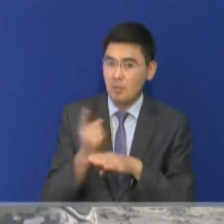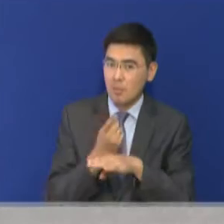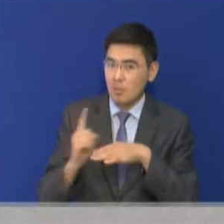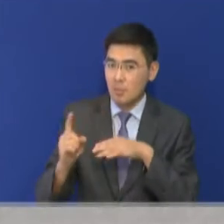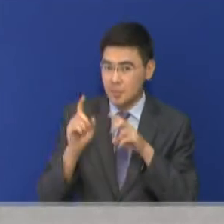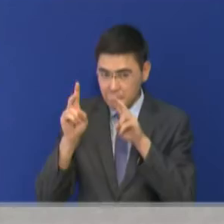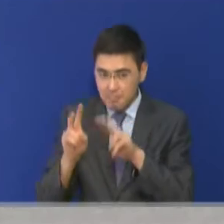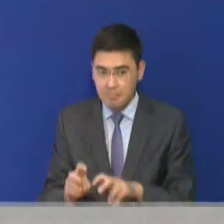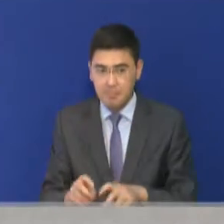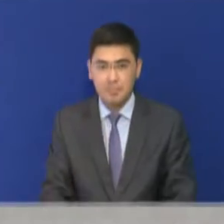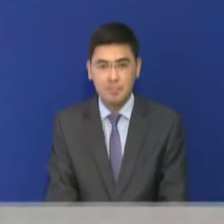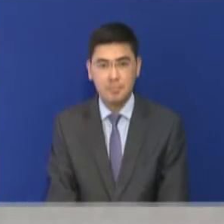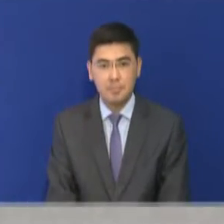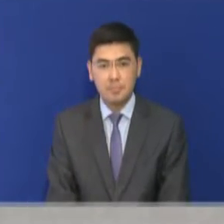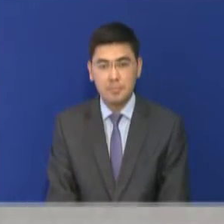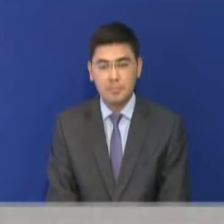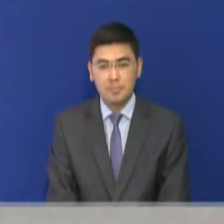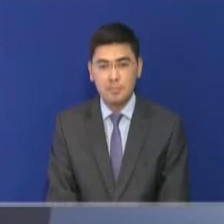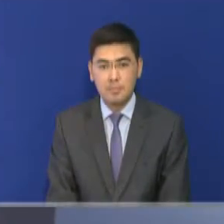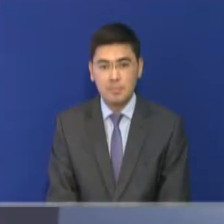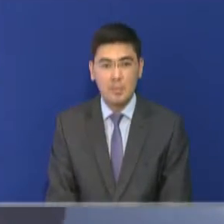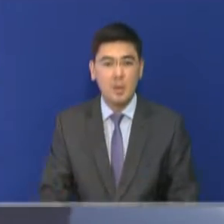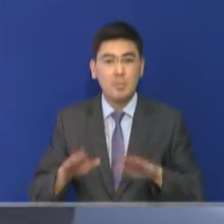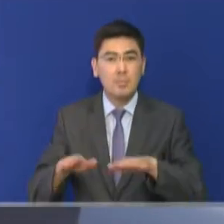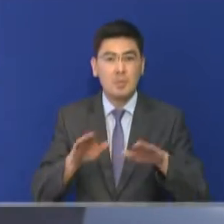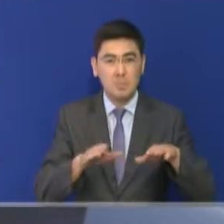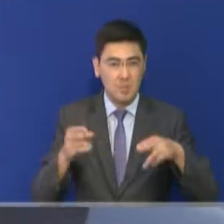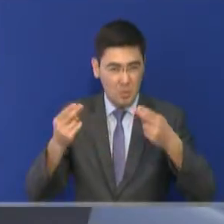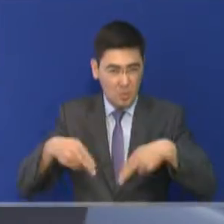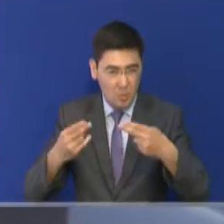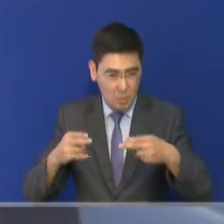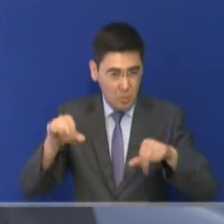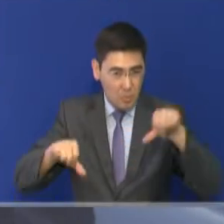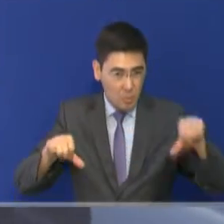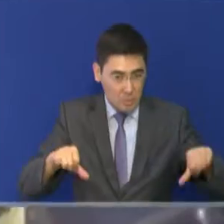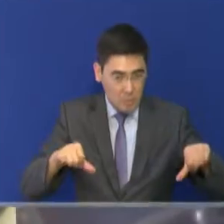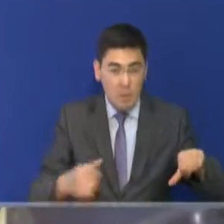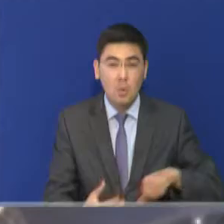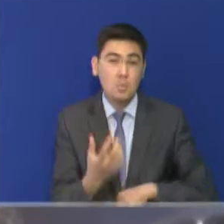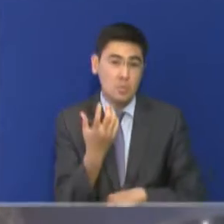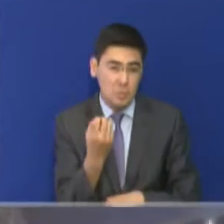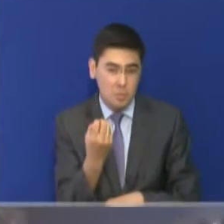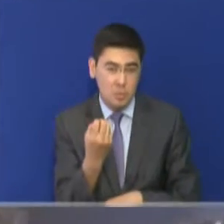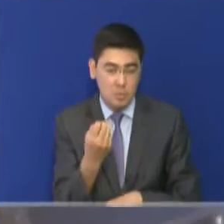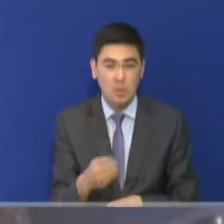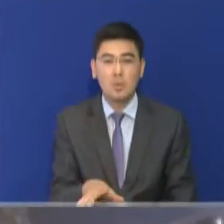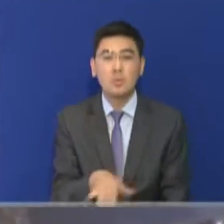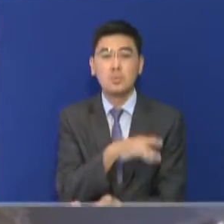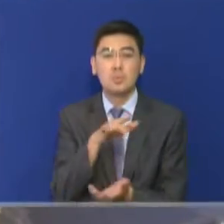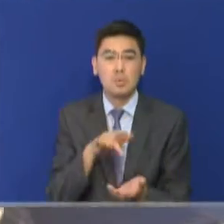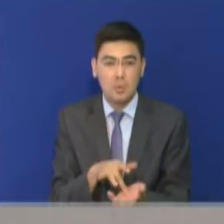города. Отметим, что кроме дежурства на блокпостах с целью обеспечения контроля за въездом и выездом